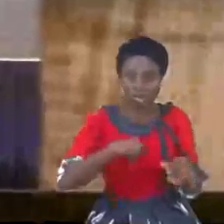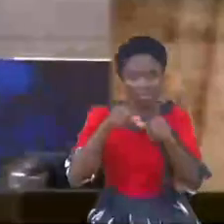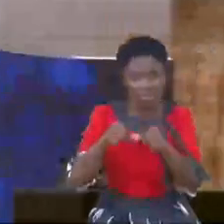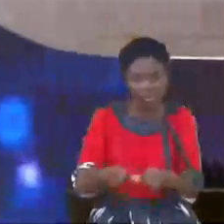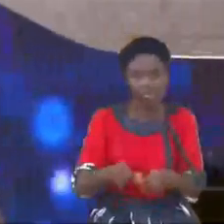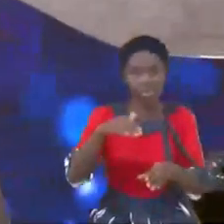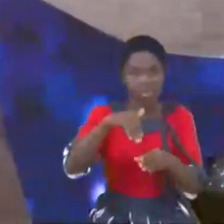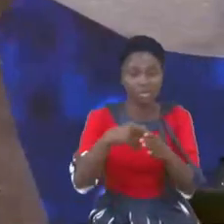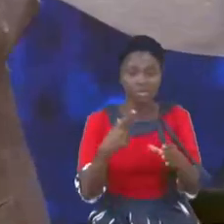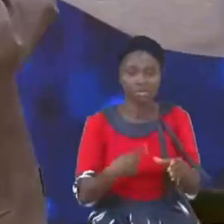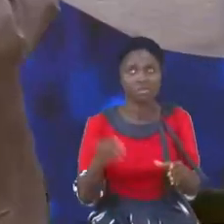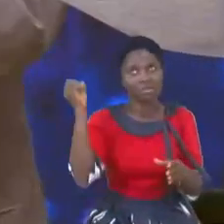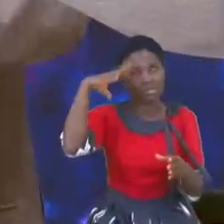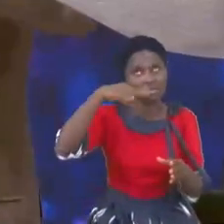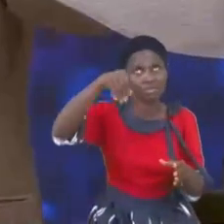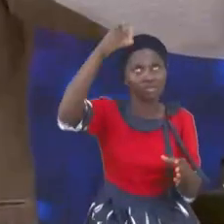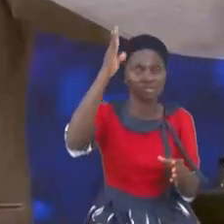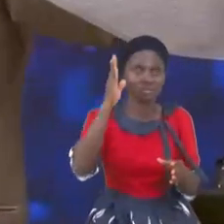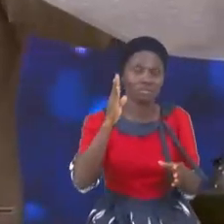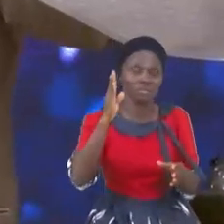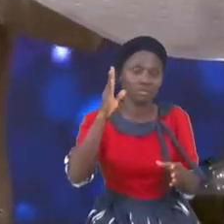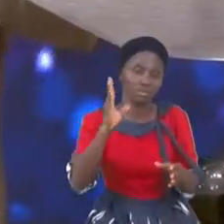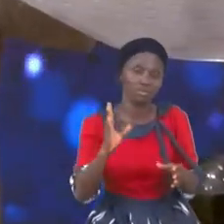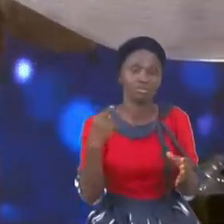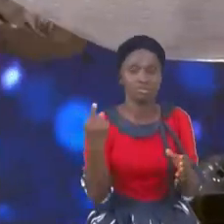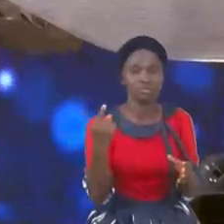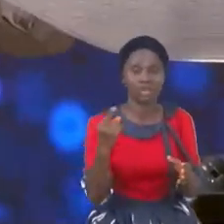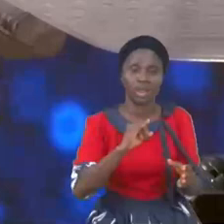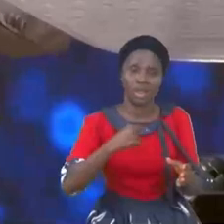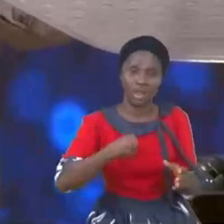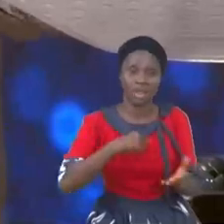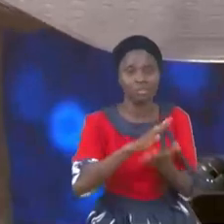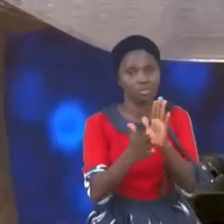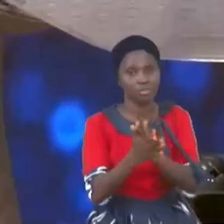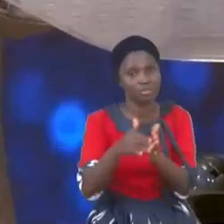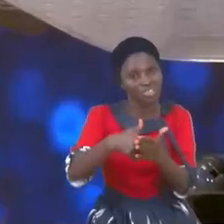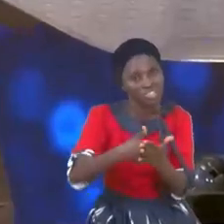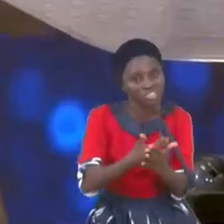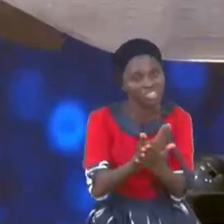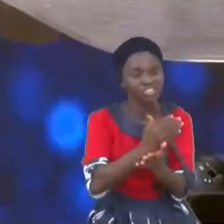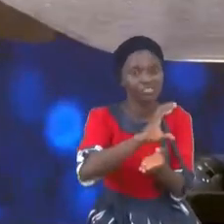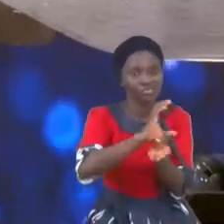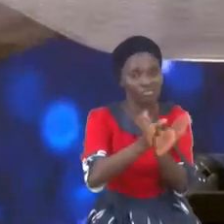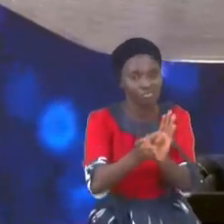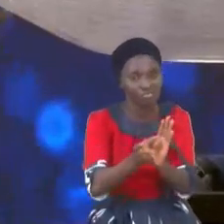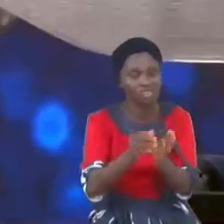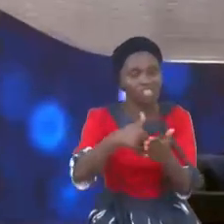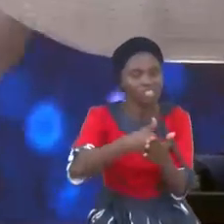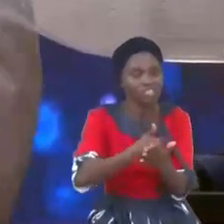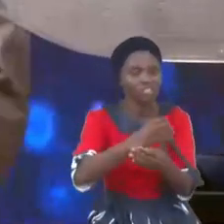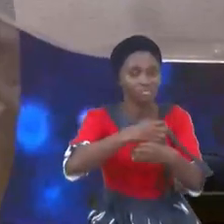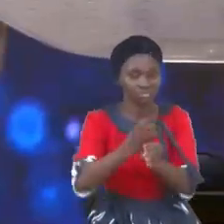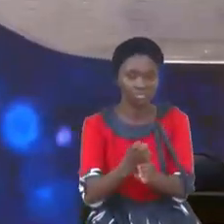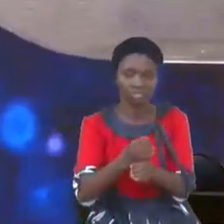Soyez comme moi. Je suis devenu une nouvelle créature. Je ne considère plus que disant ceci est grec, ceci est juif.